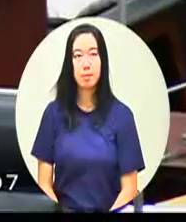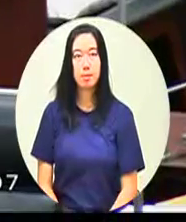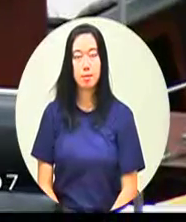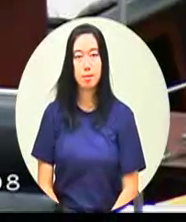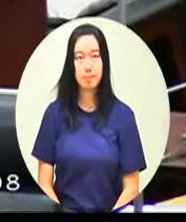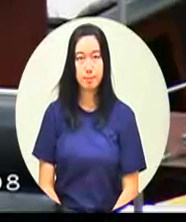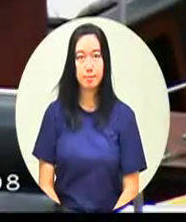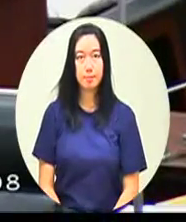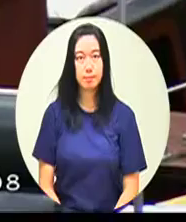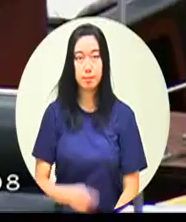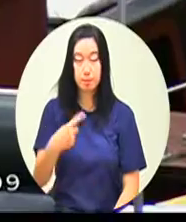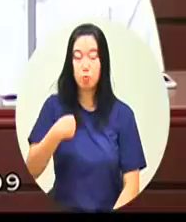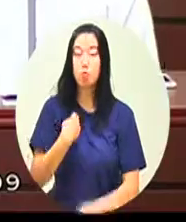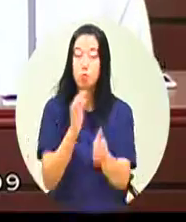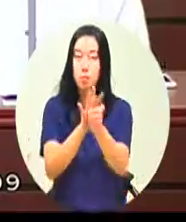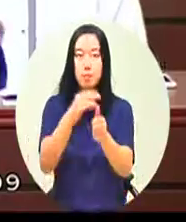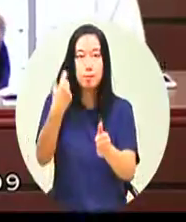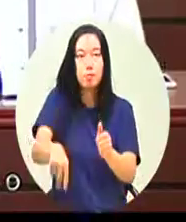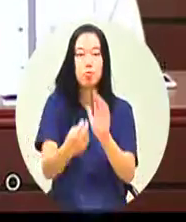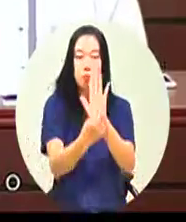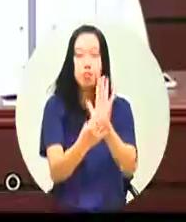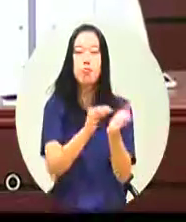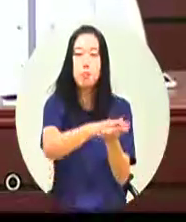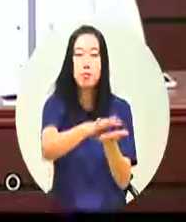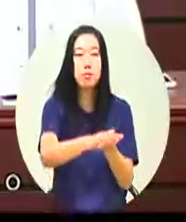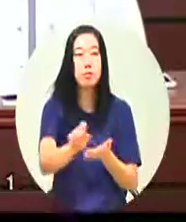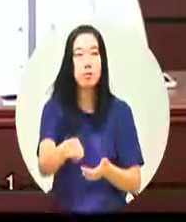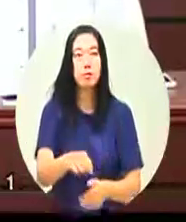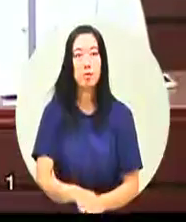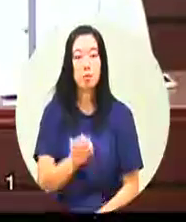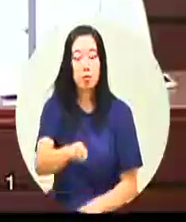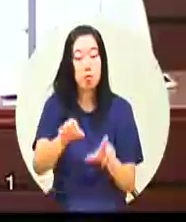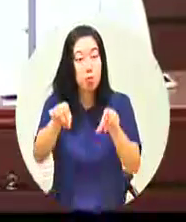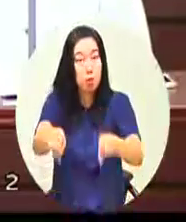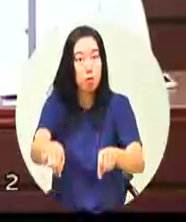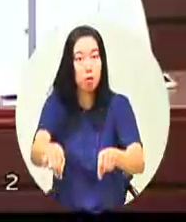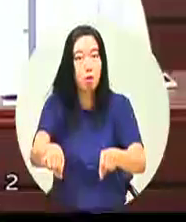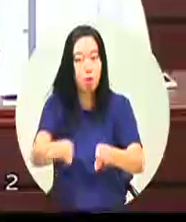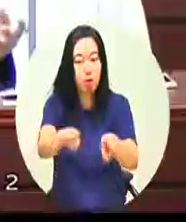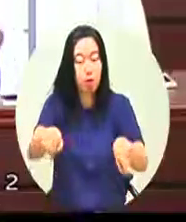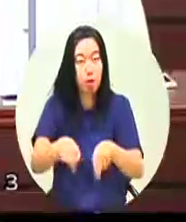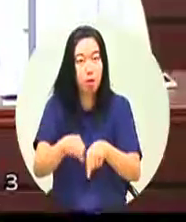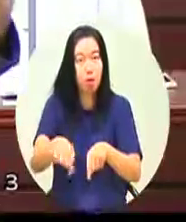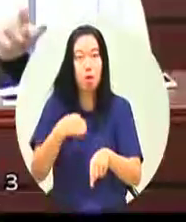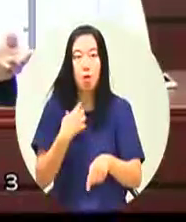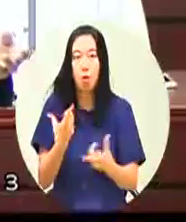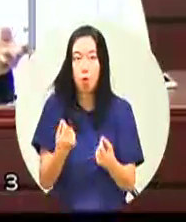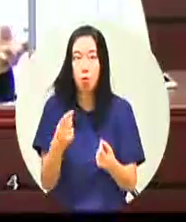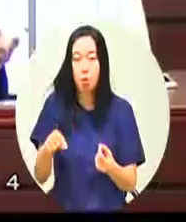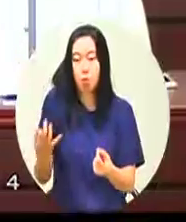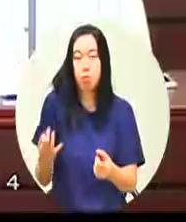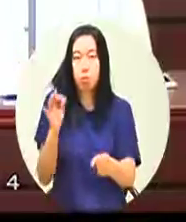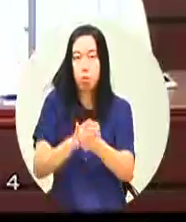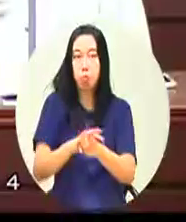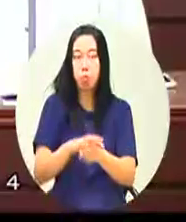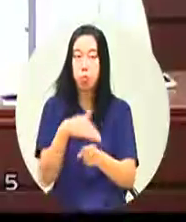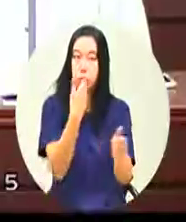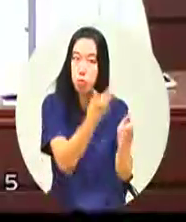量，这个我们来帮他做澄清，因为那个开口，哎，开口合约这个部分也是我们经费给区公